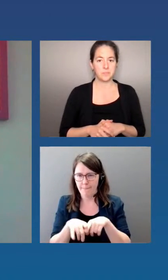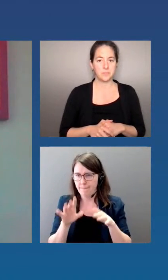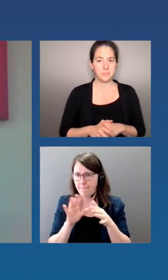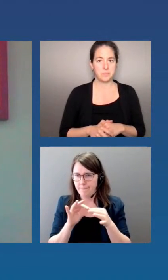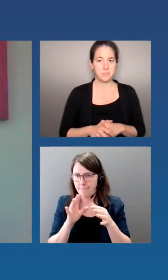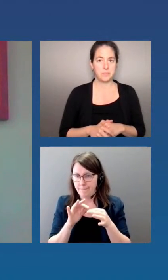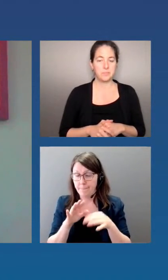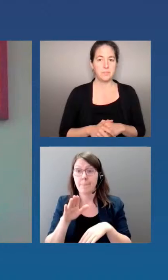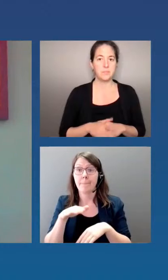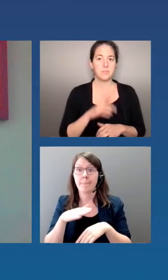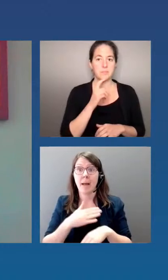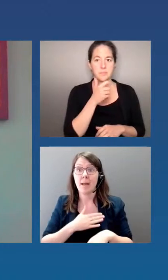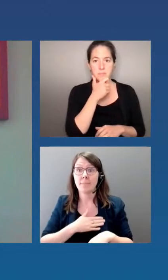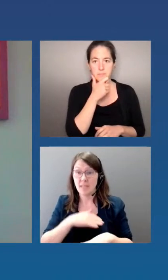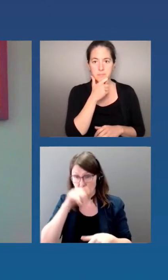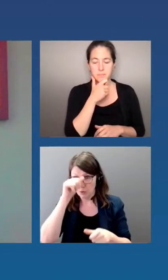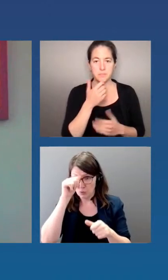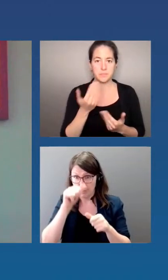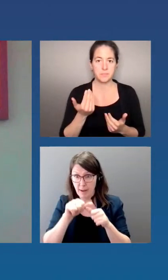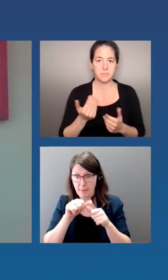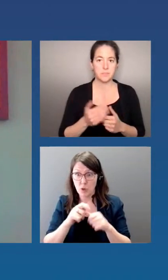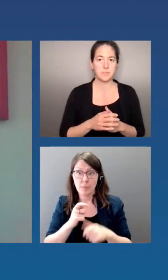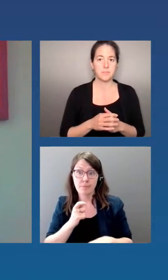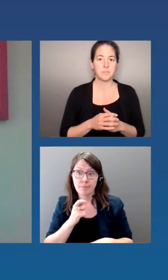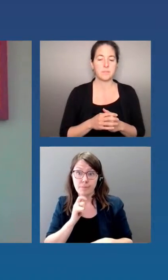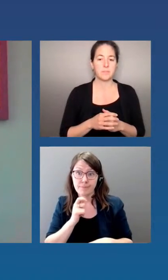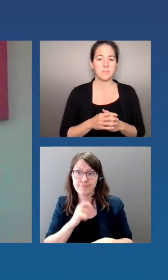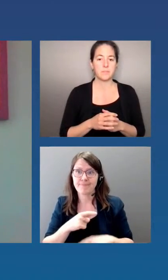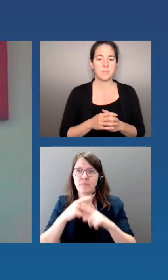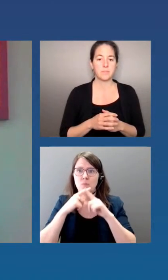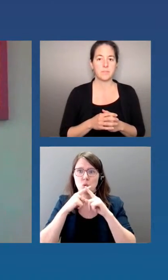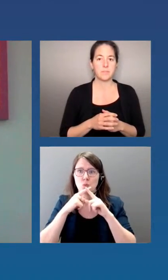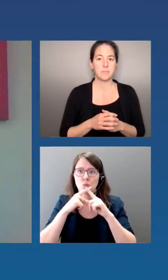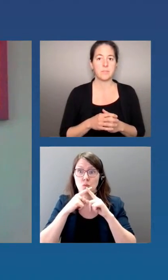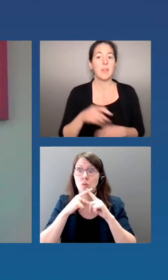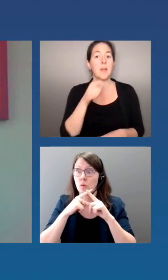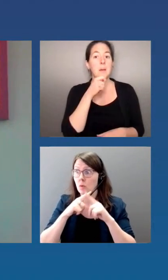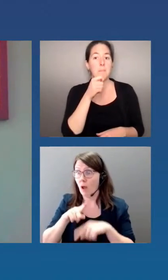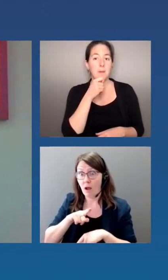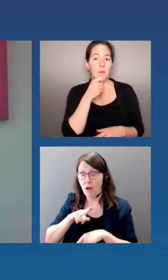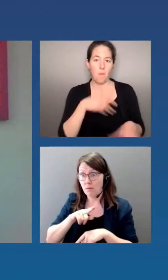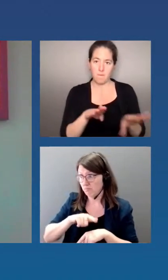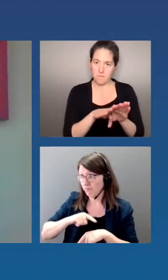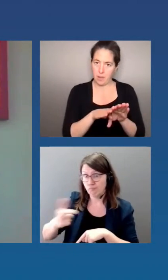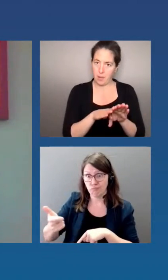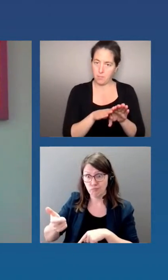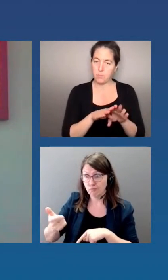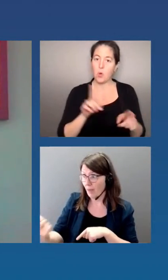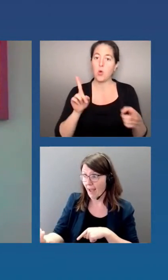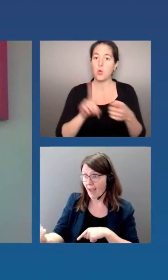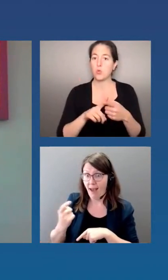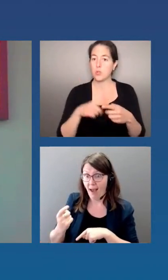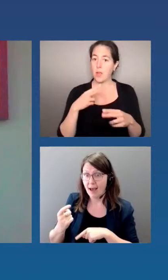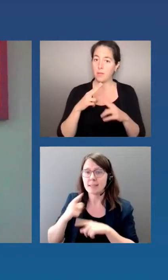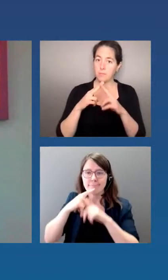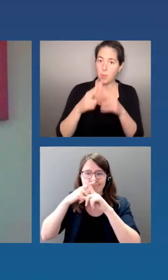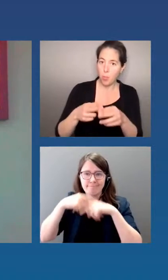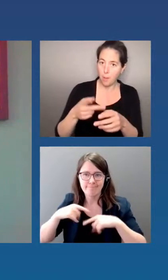place your microphone on mute until I invite you to ask your question. Veuillez garder votre microphone désactivé jusqu'à ce que je vous invite à poser votre